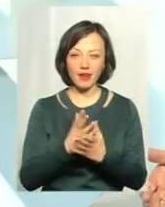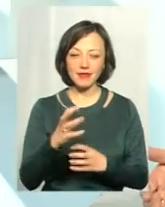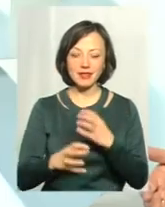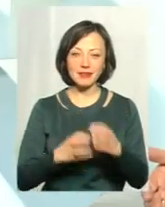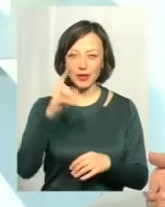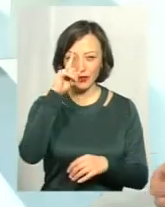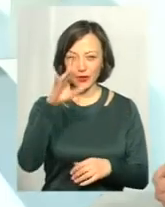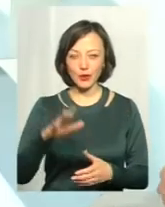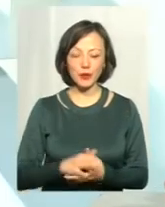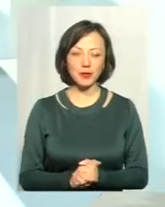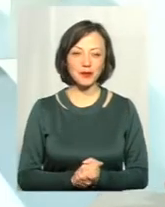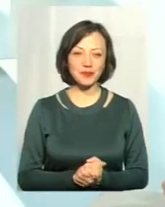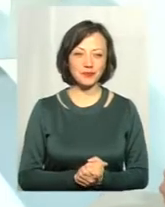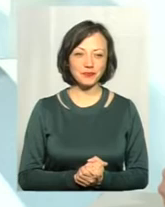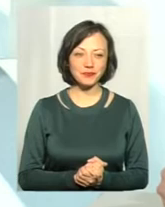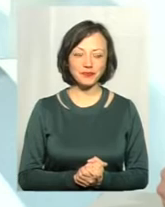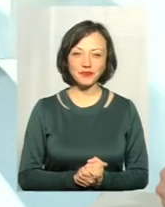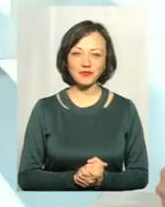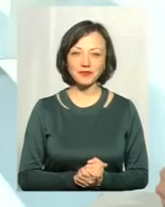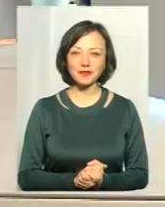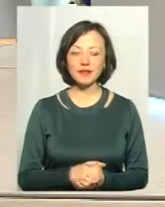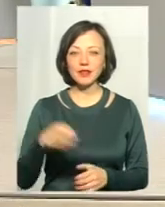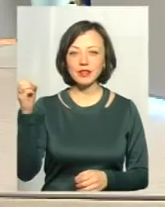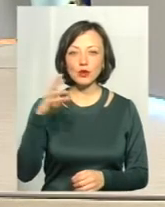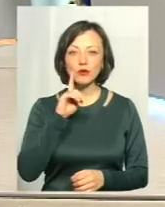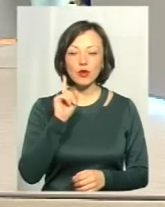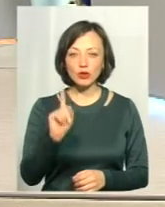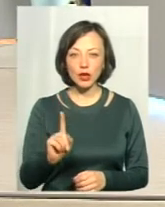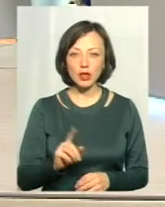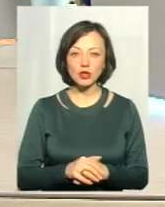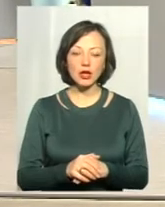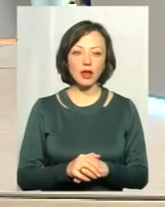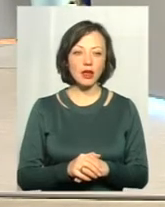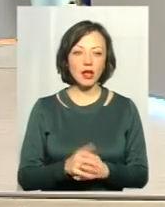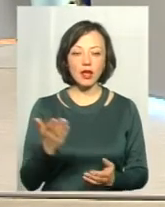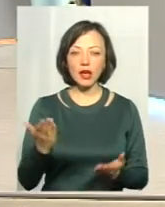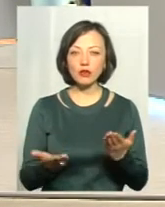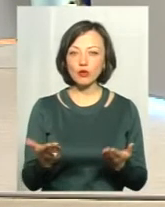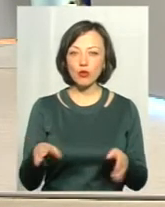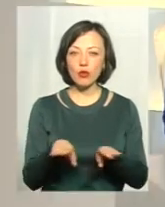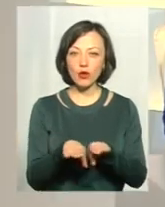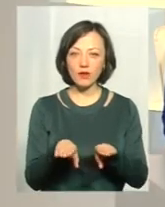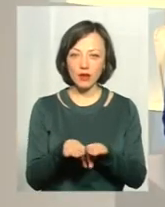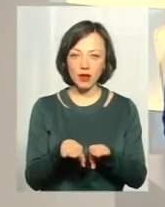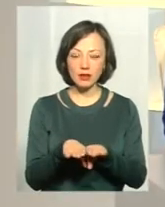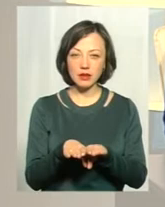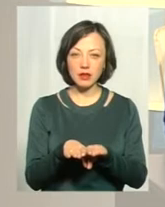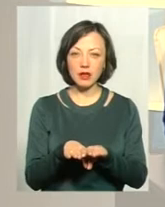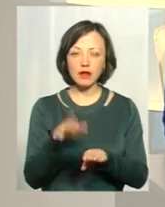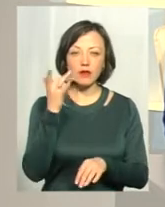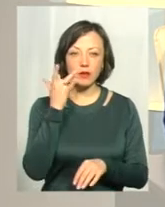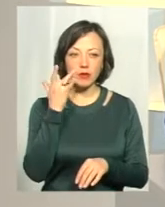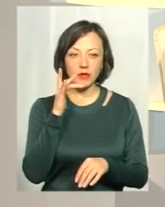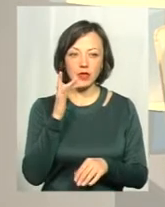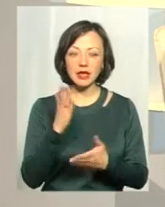відомі, саме от, і... сонячна молодь така. До речі, от якщо в порівнянні брати у Сполучених